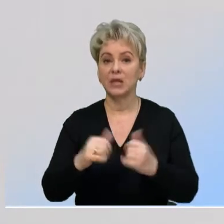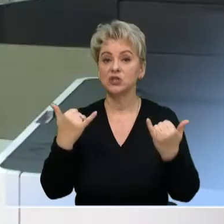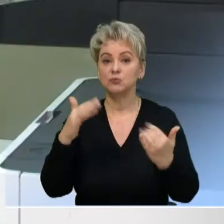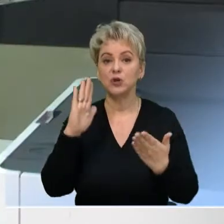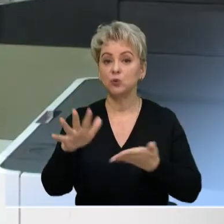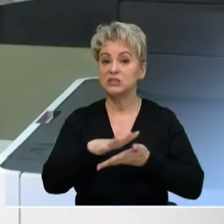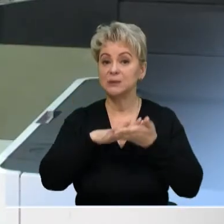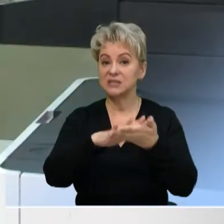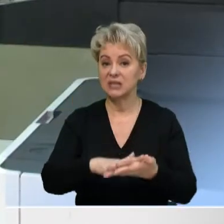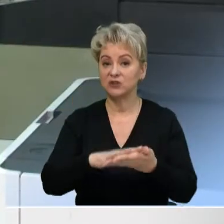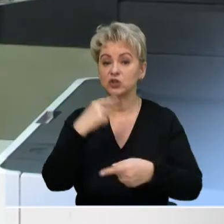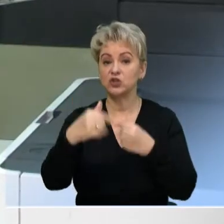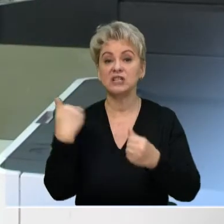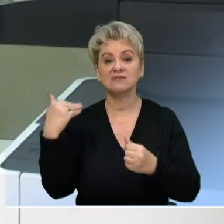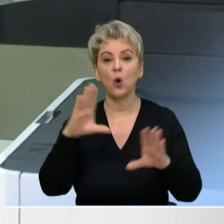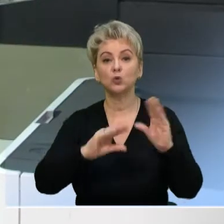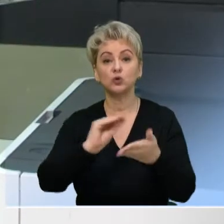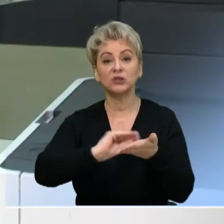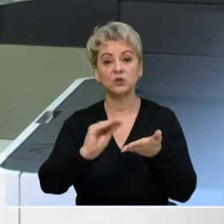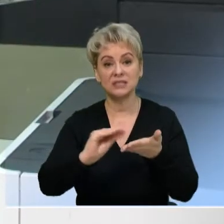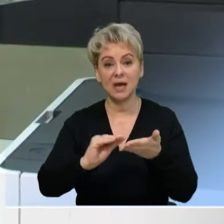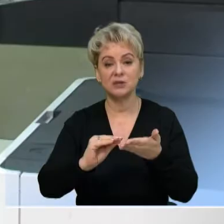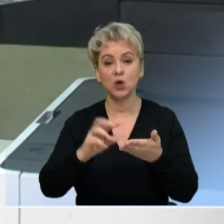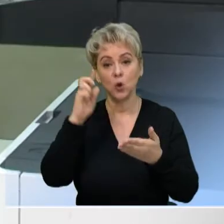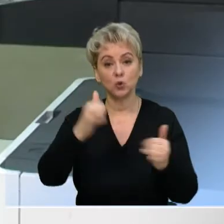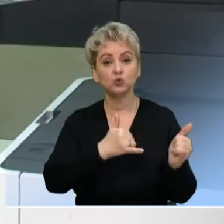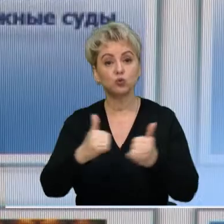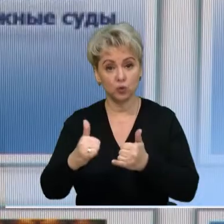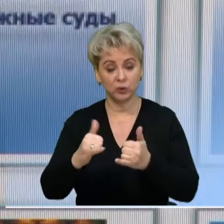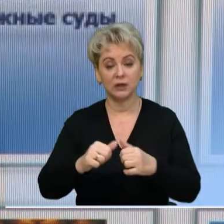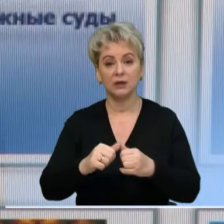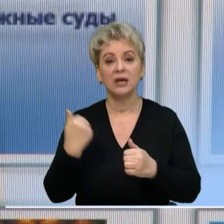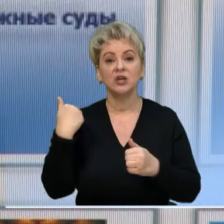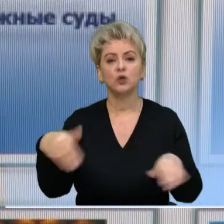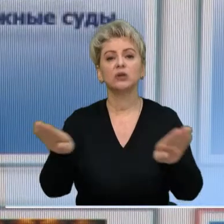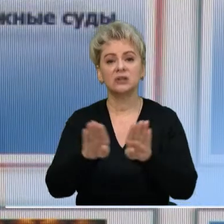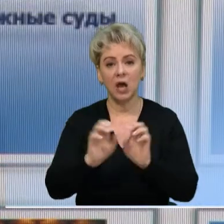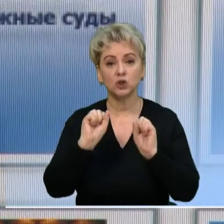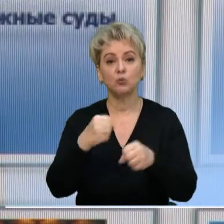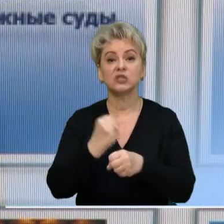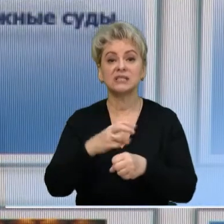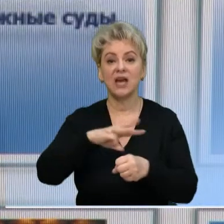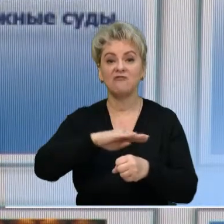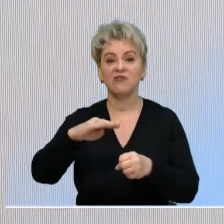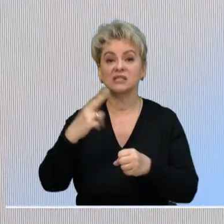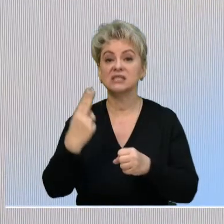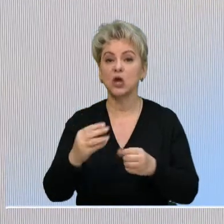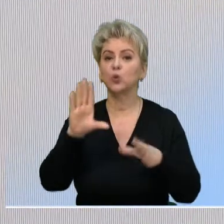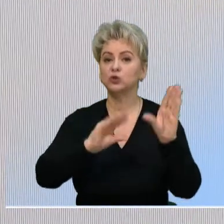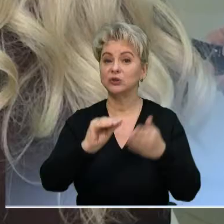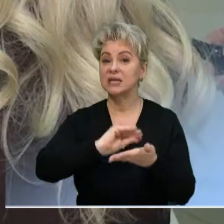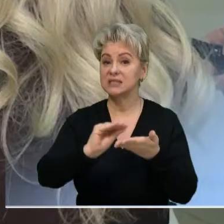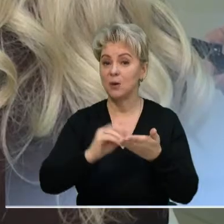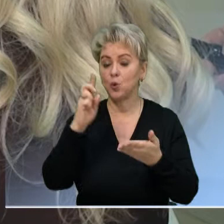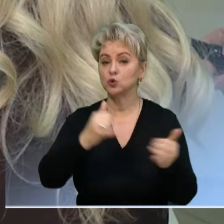Теперь будем подавать через вашу учетную запись портала госуслуг. Ее также можно сделать в МФЦ. Только учетная